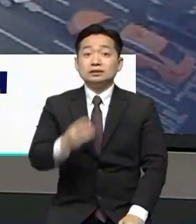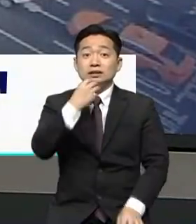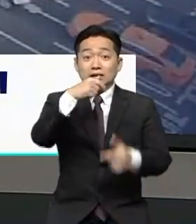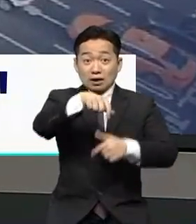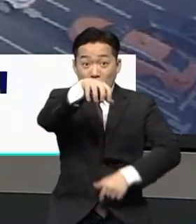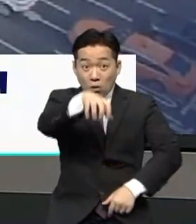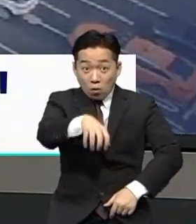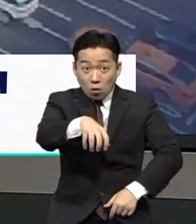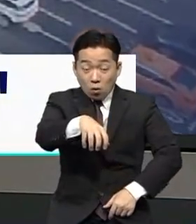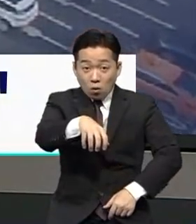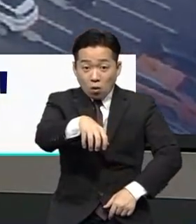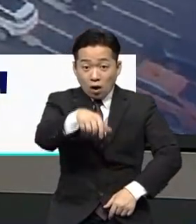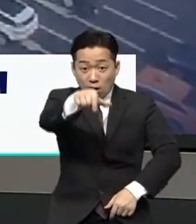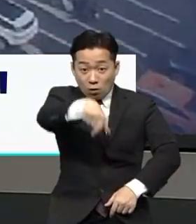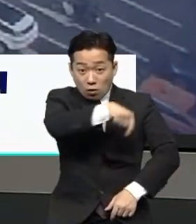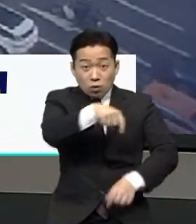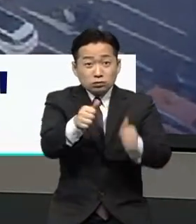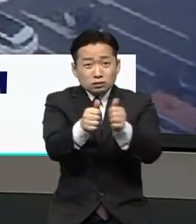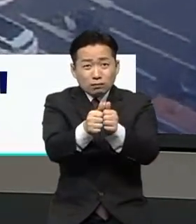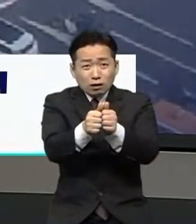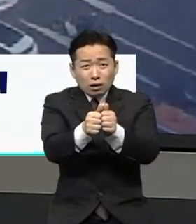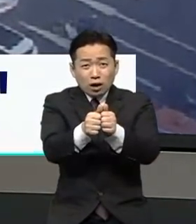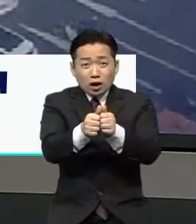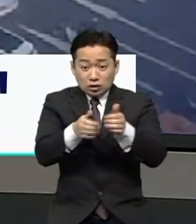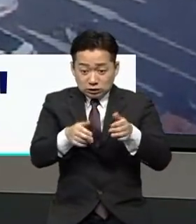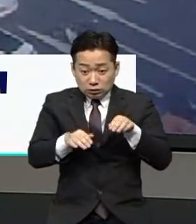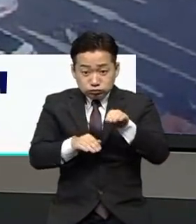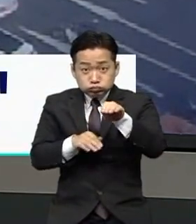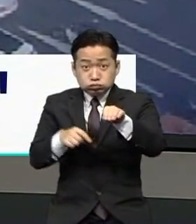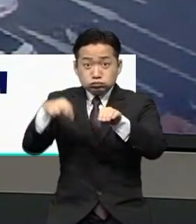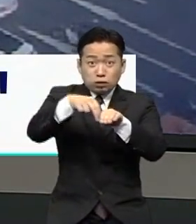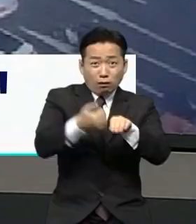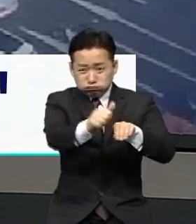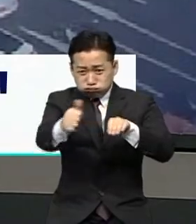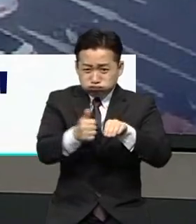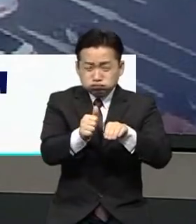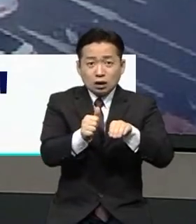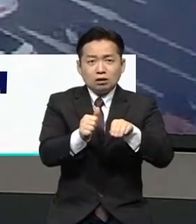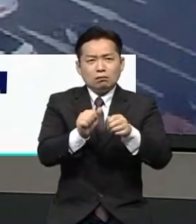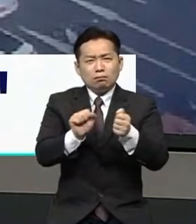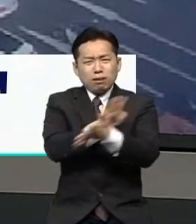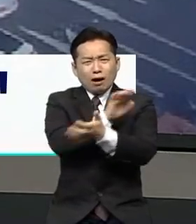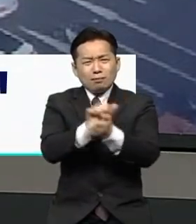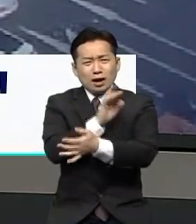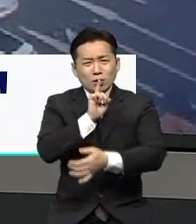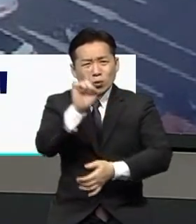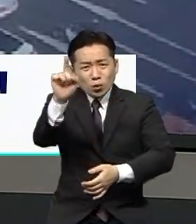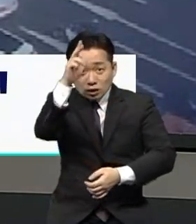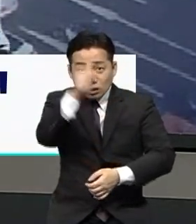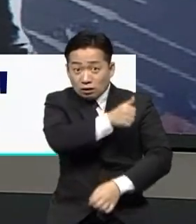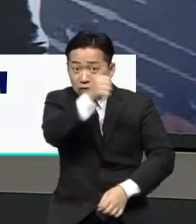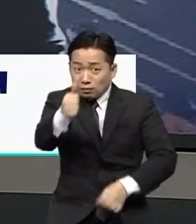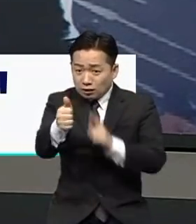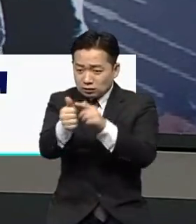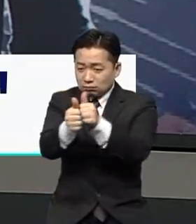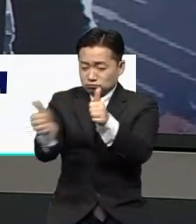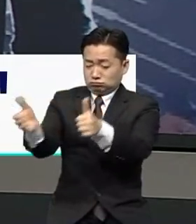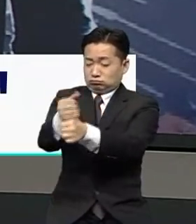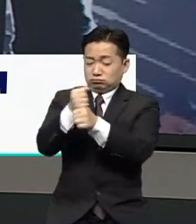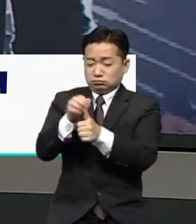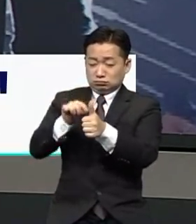서울 강남 한복판에서 한 남성이 도로 한가운데서 소란을 피운다는 신고가 들어왔습니다. 경찰이 출동해 이